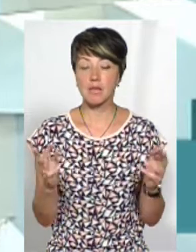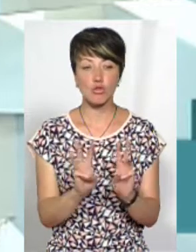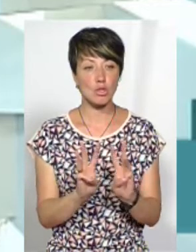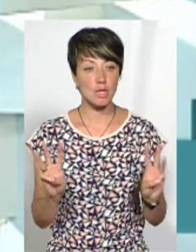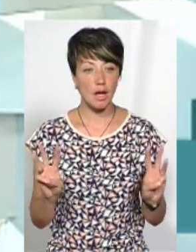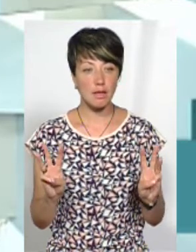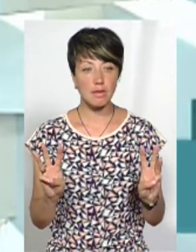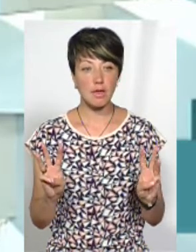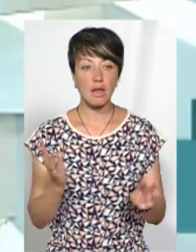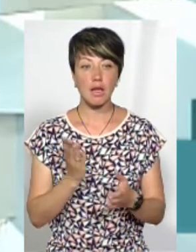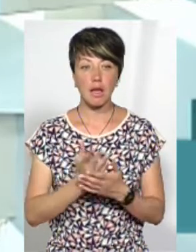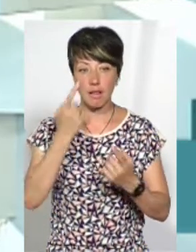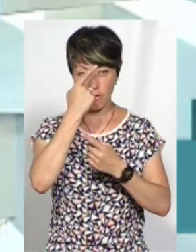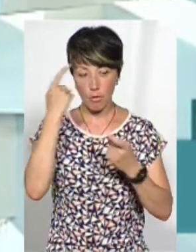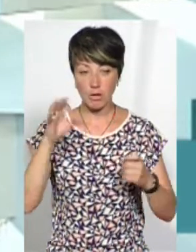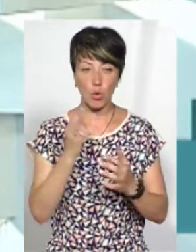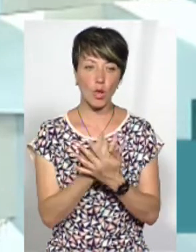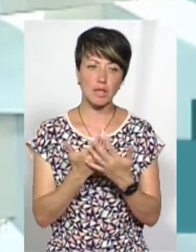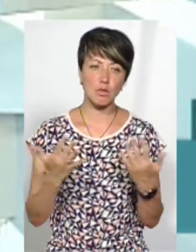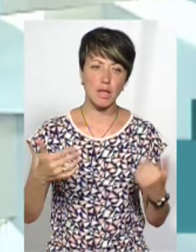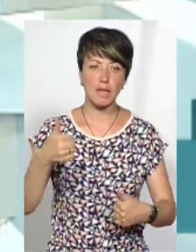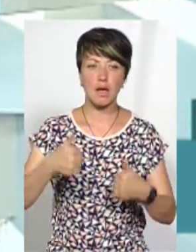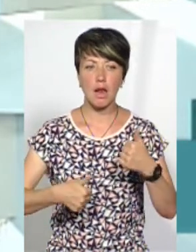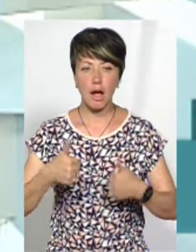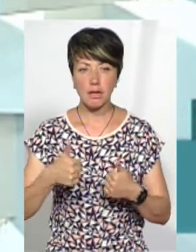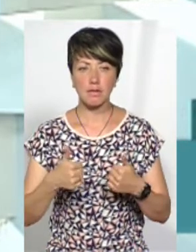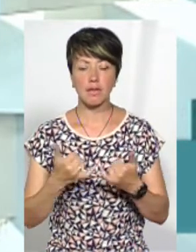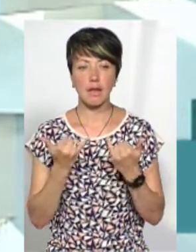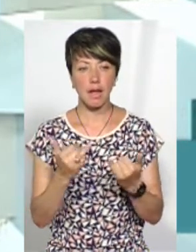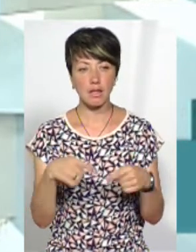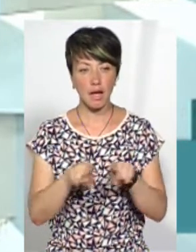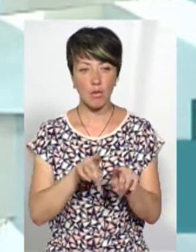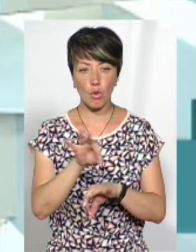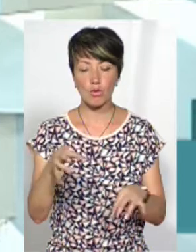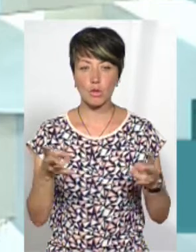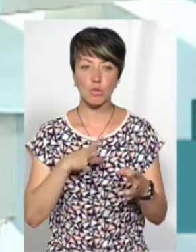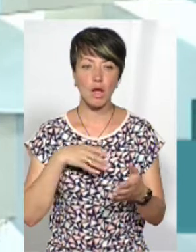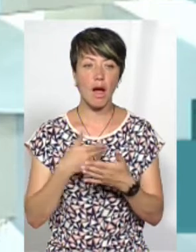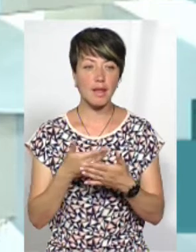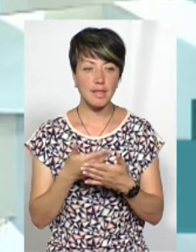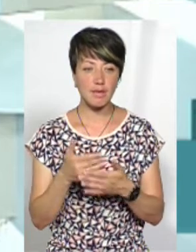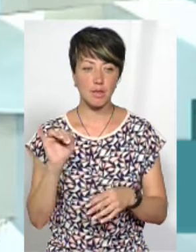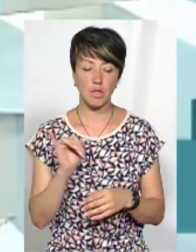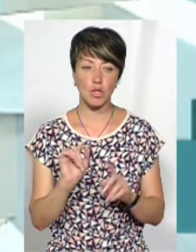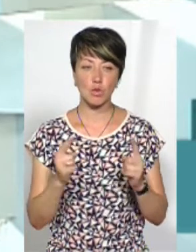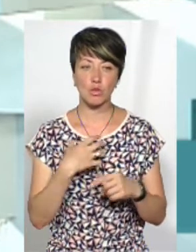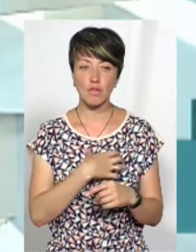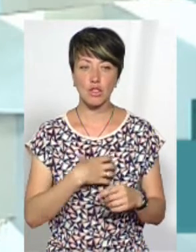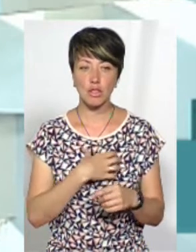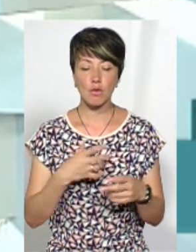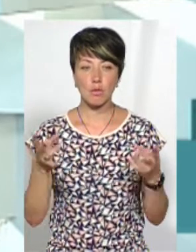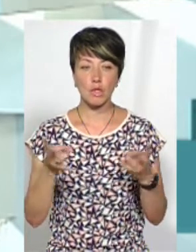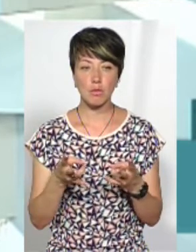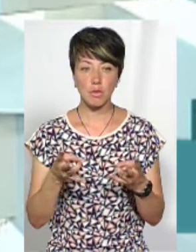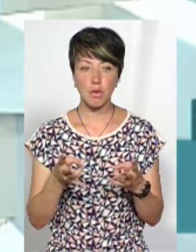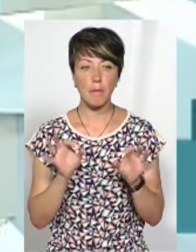сайтів, де розміщується інформація про різноманітні гранти для стартапів. Потрібно бути активним і дуже важливо